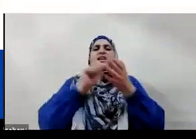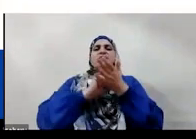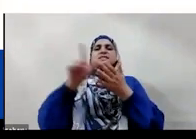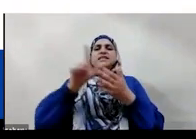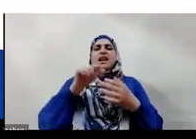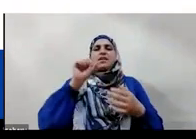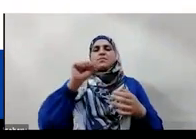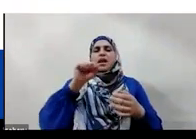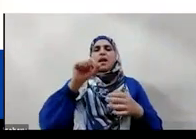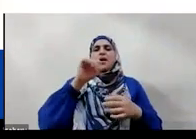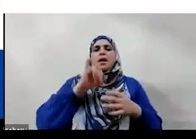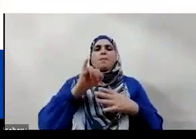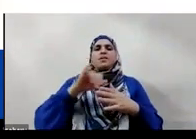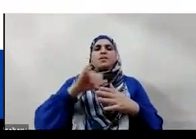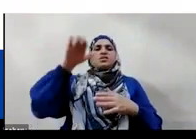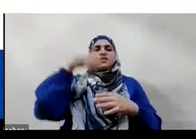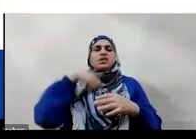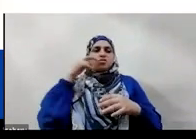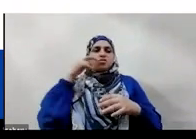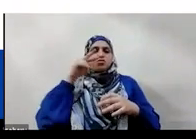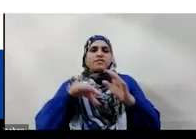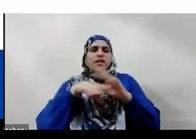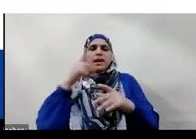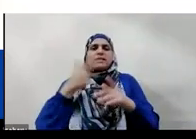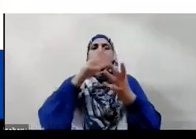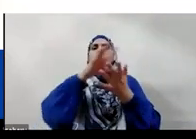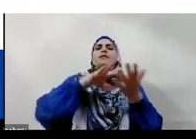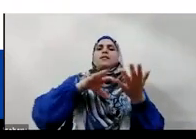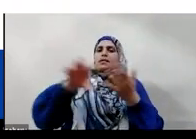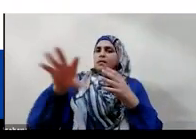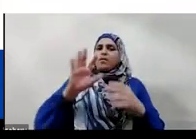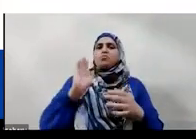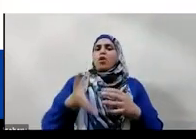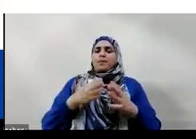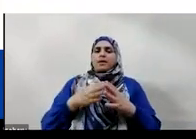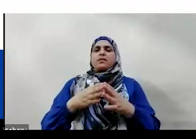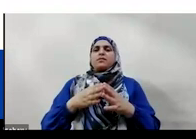في الماجستير بتاعي، في درجة الماجستير بتاعي، ممكن يكون